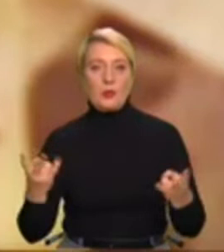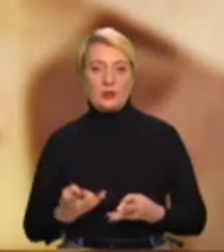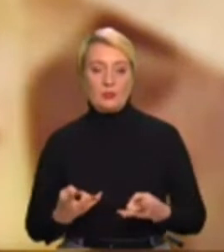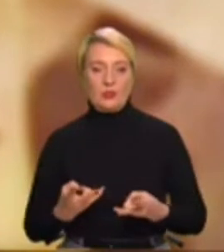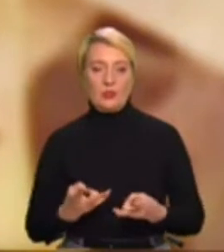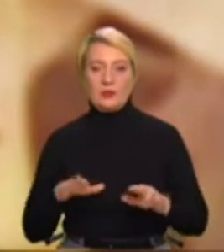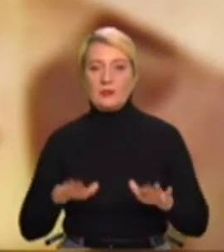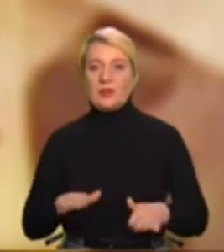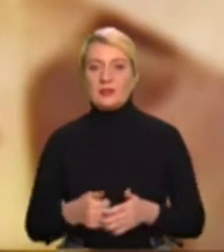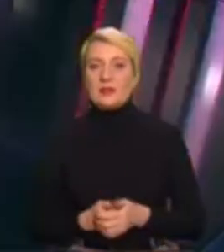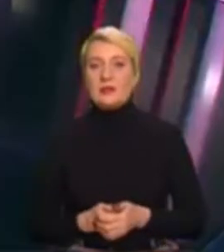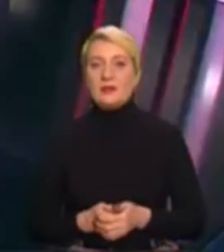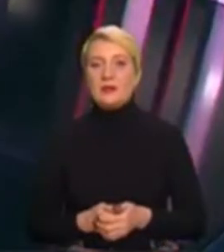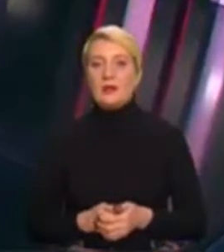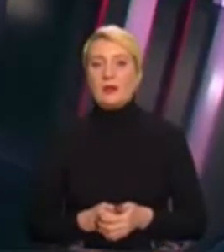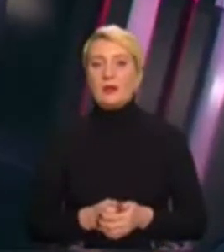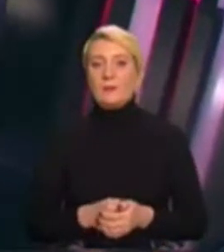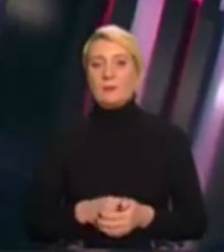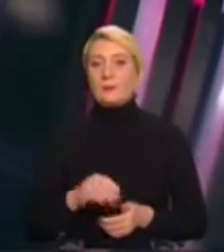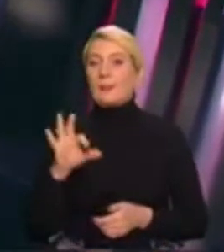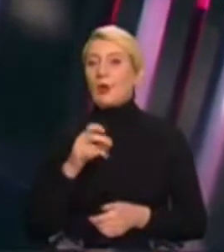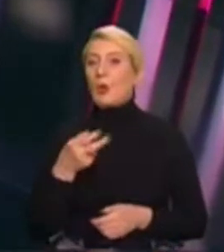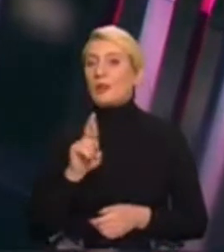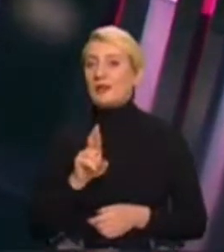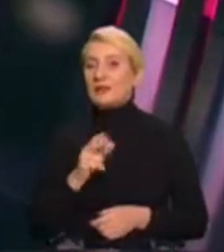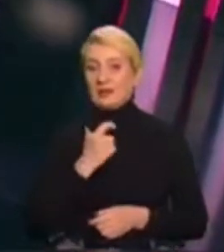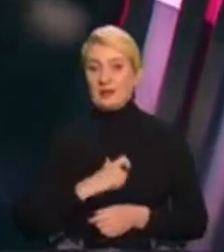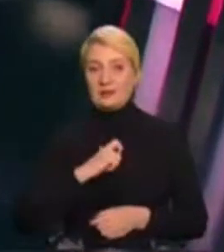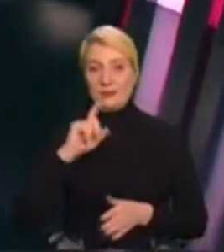Насправді, Олеся просто для себе дізнається, пане Руслане.